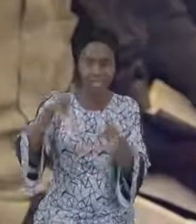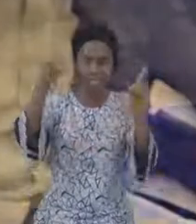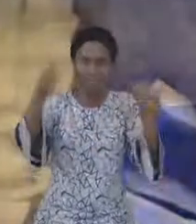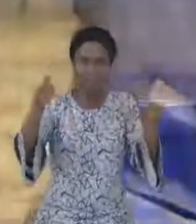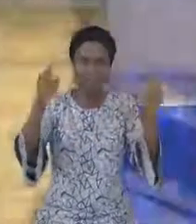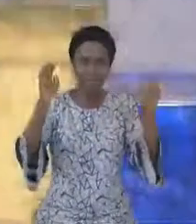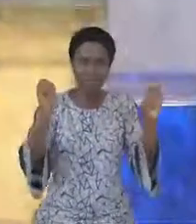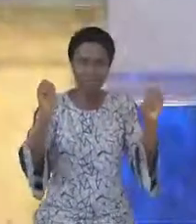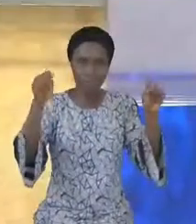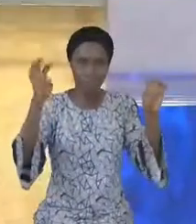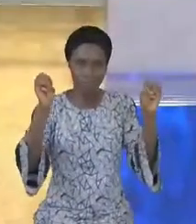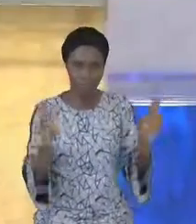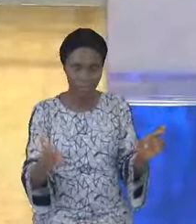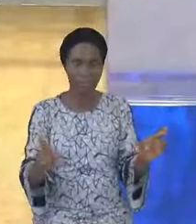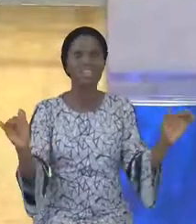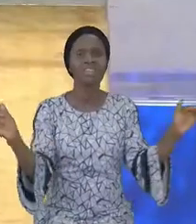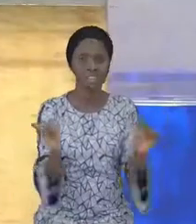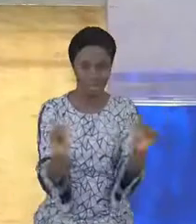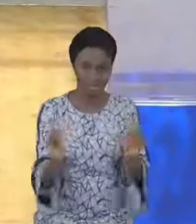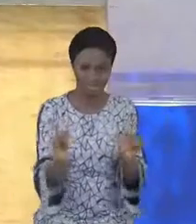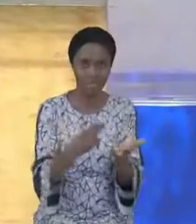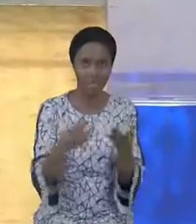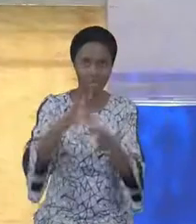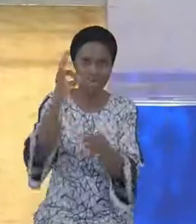est le même Saint-Esprit en toi.